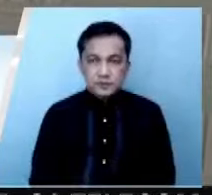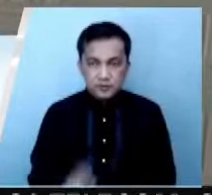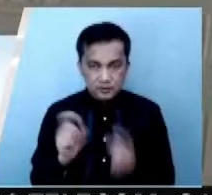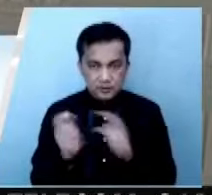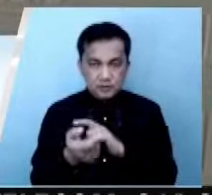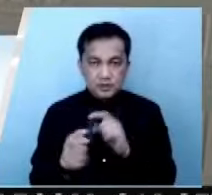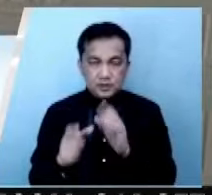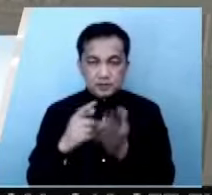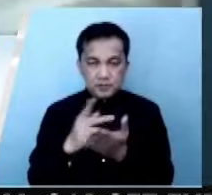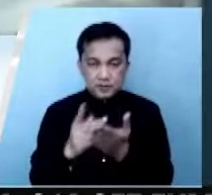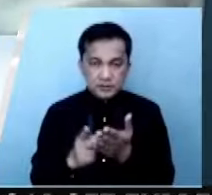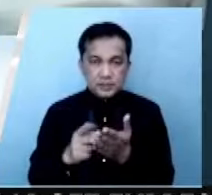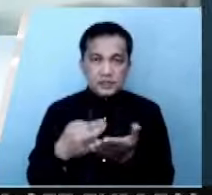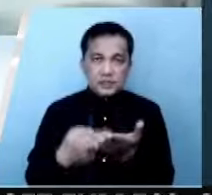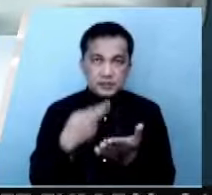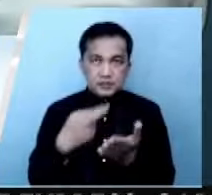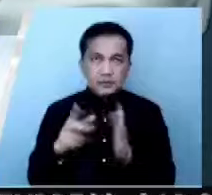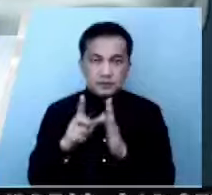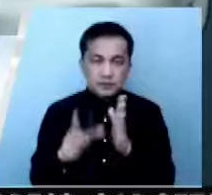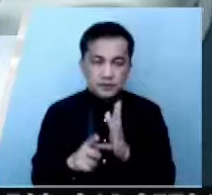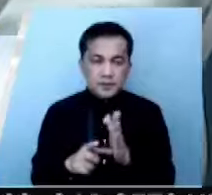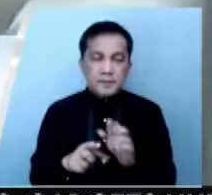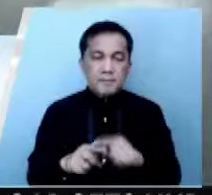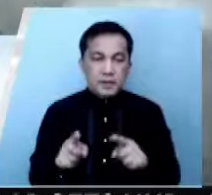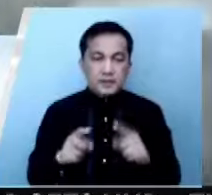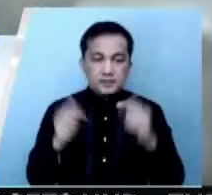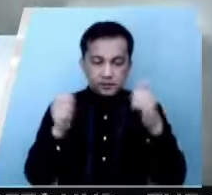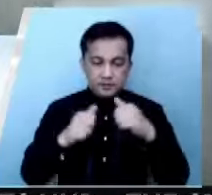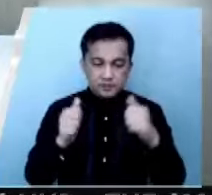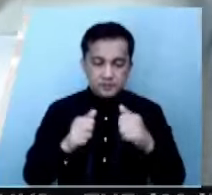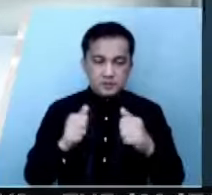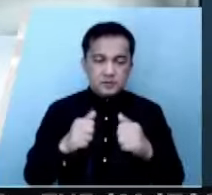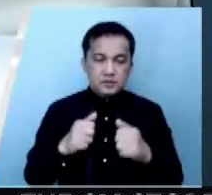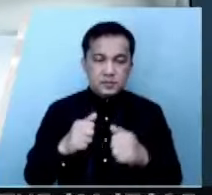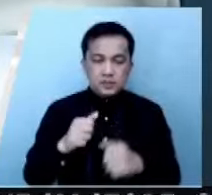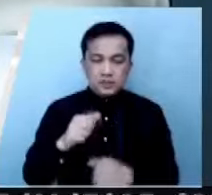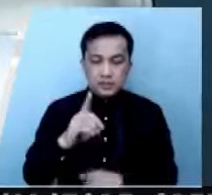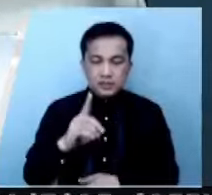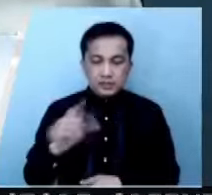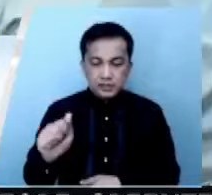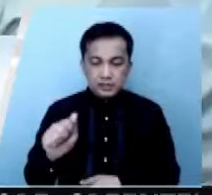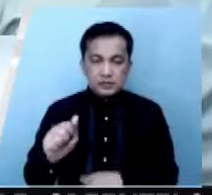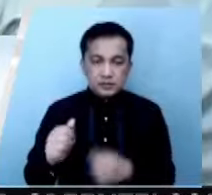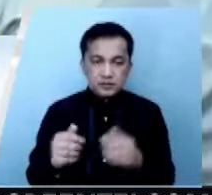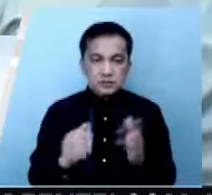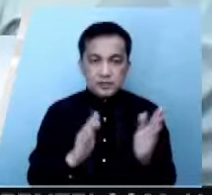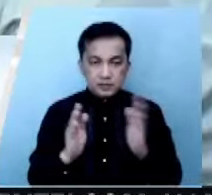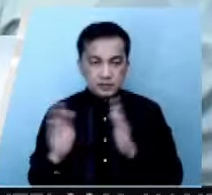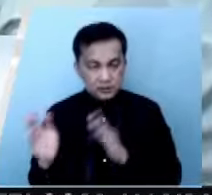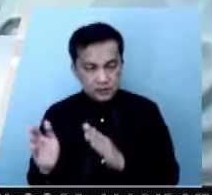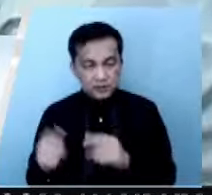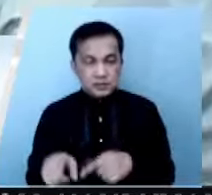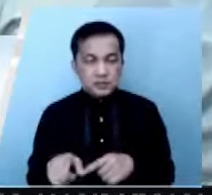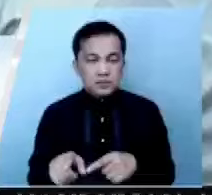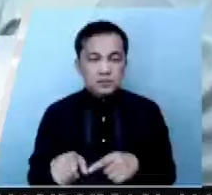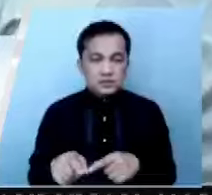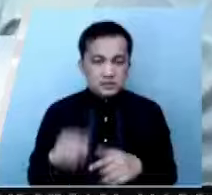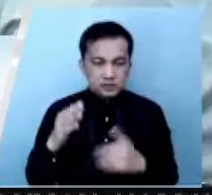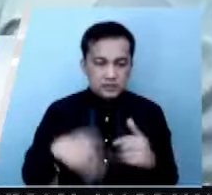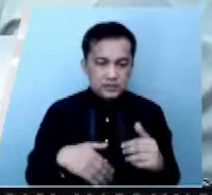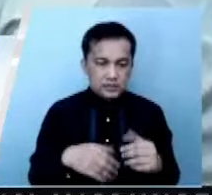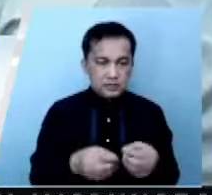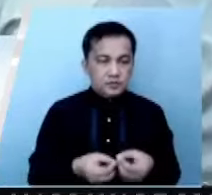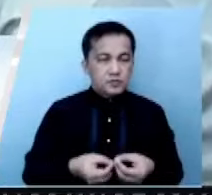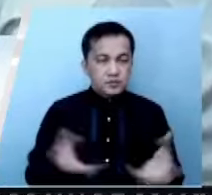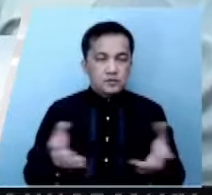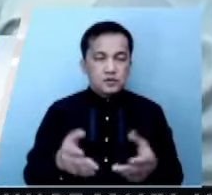ng Rice Tariffication Law, pero pabor pa rin ng Agriculture Department na ma-extend ito, imbes na ipatupad ang original na